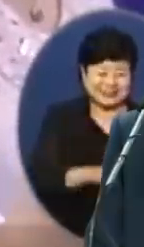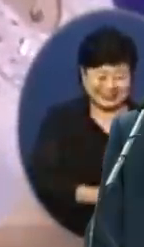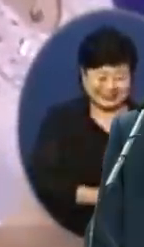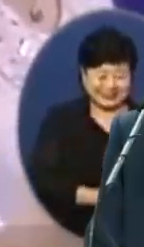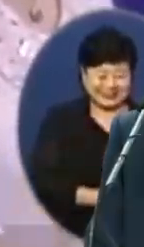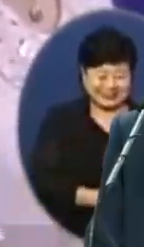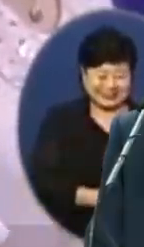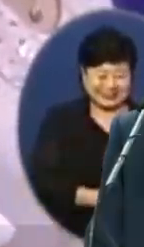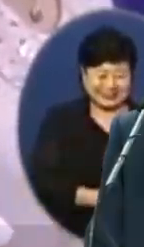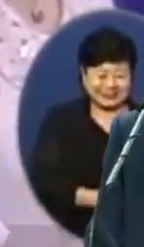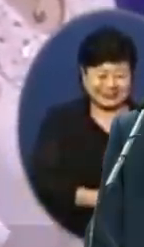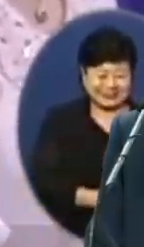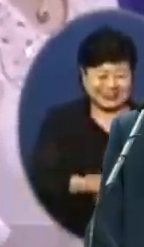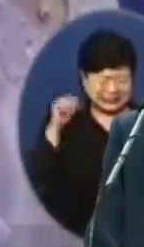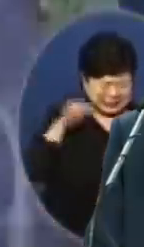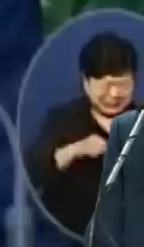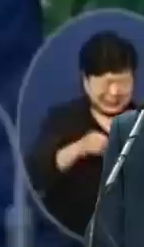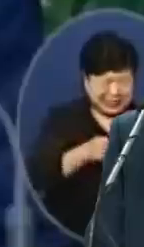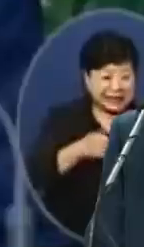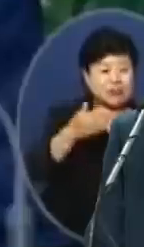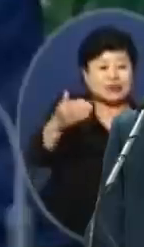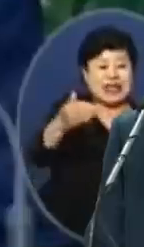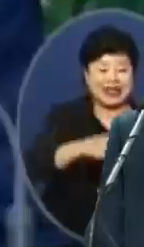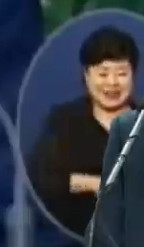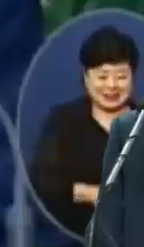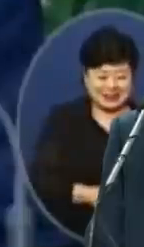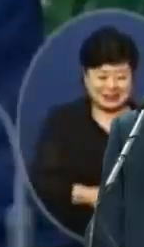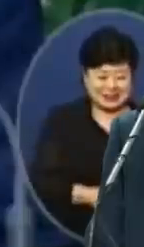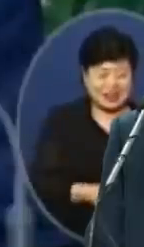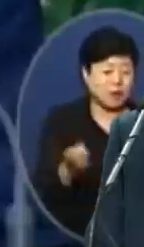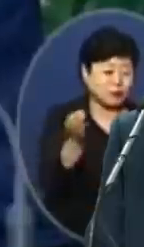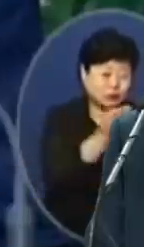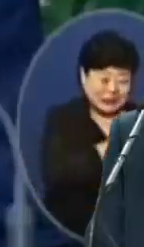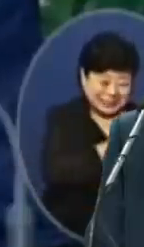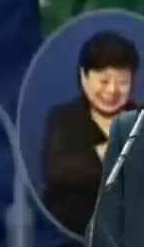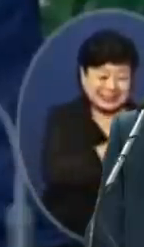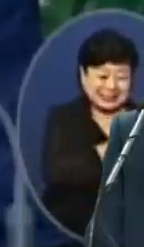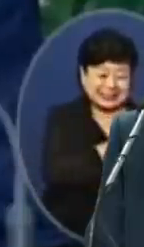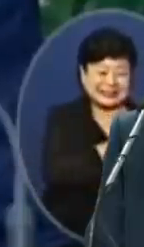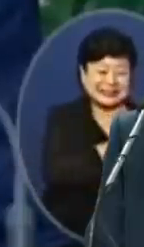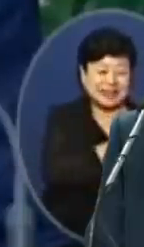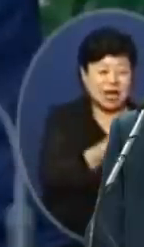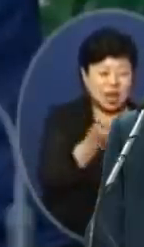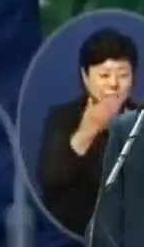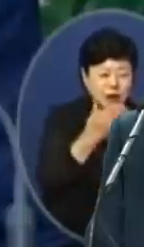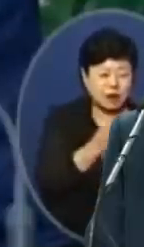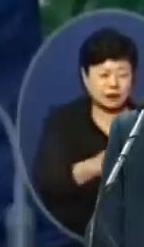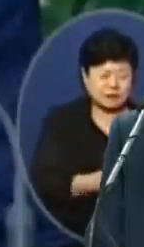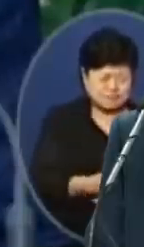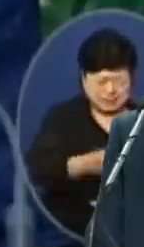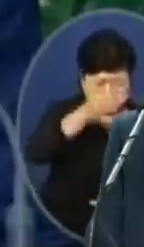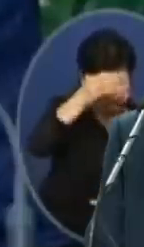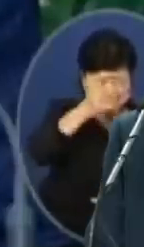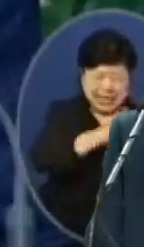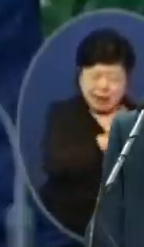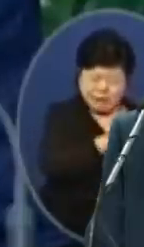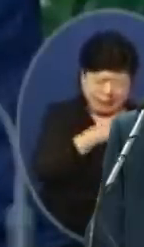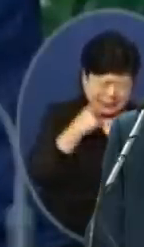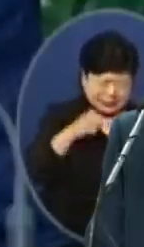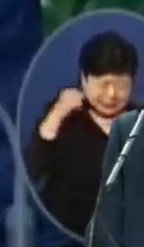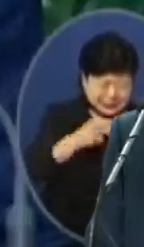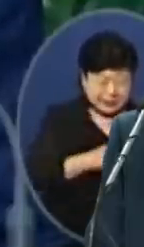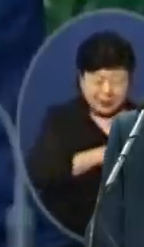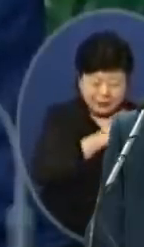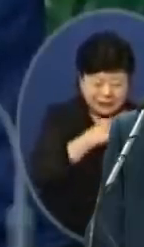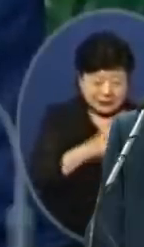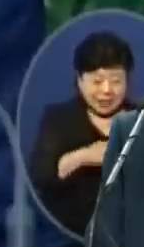지금은 늦었으니까 내일 새벽에 일찍 갖다 주자. 그래서 부자들이 자기들이 먹는 최고의 음식을 새벽에 씻고